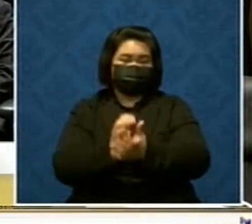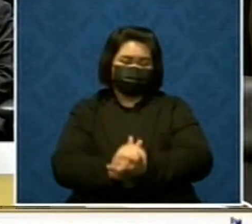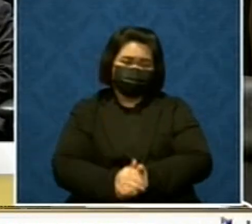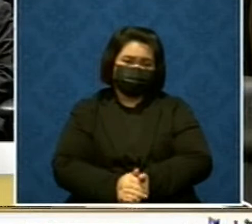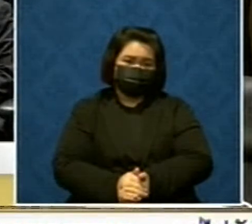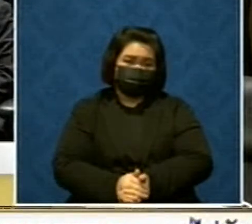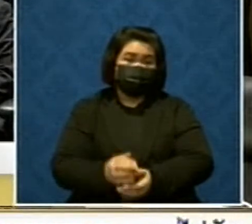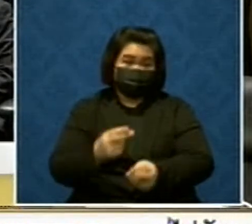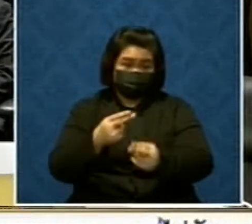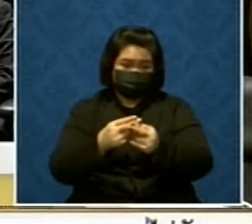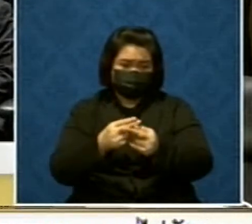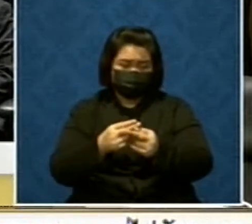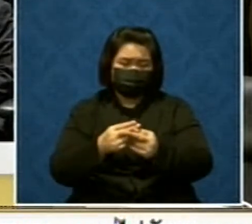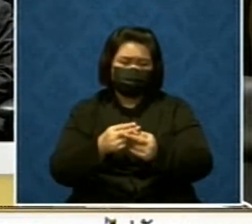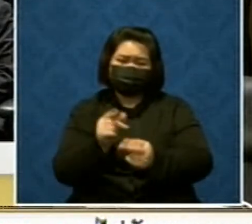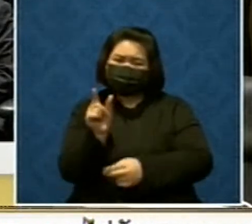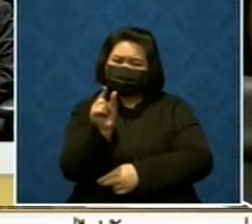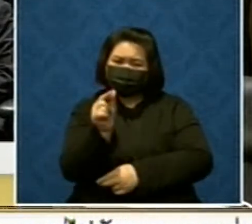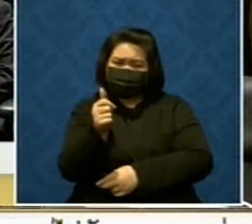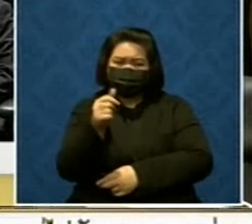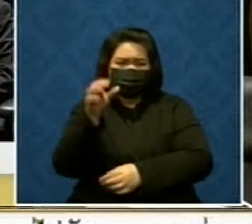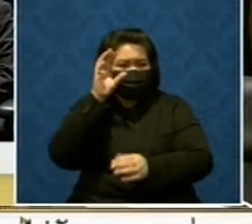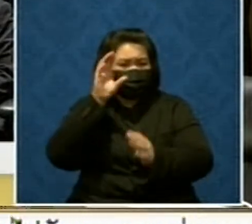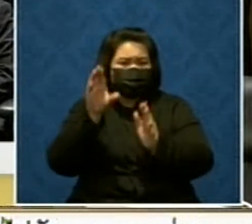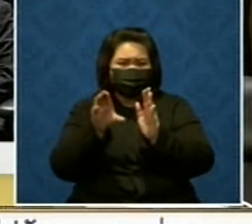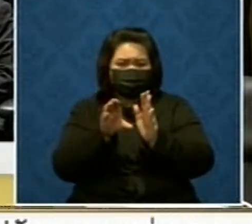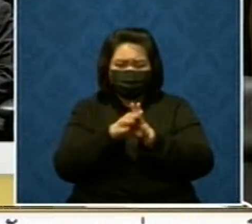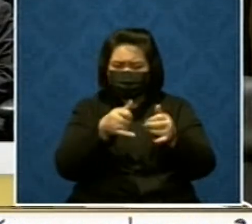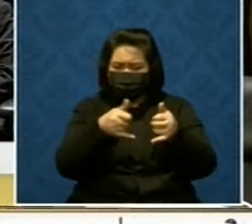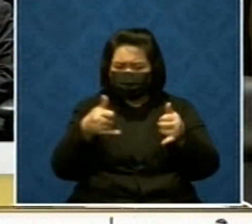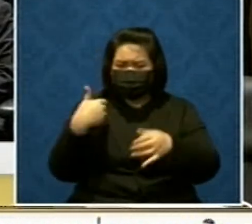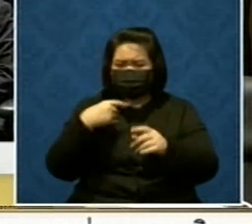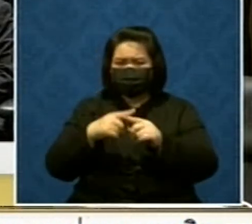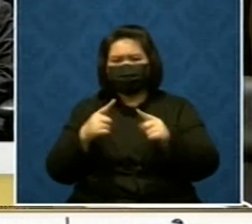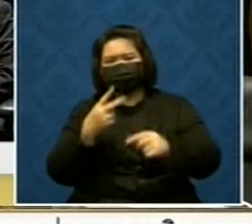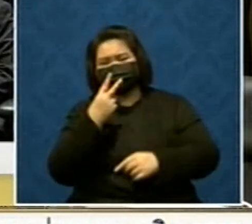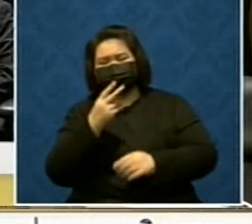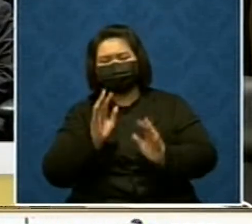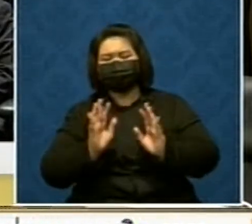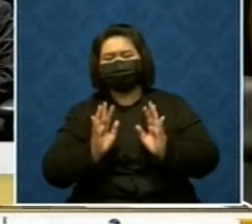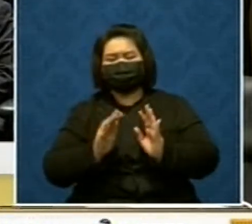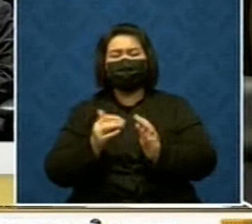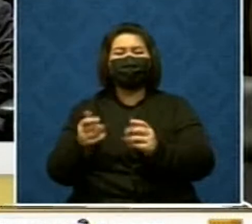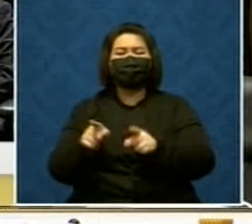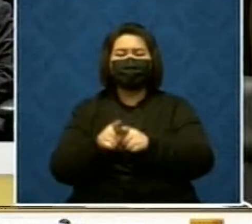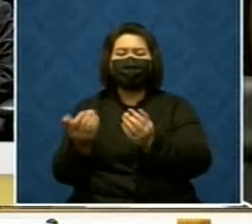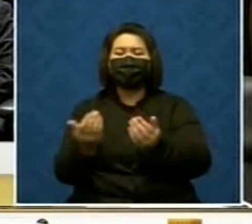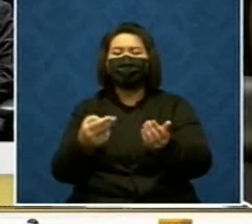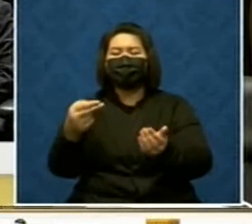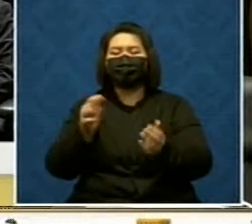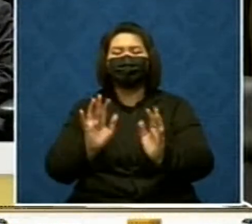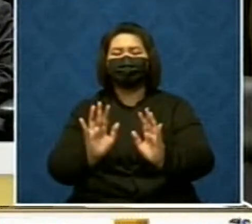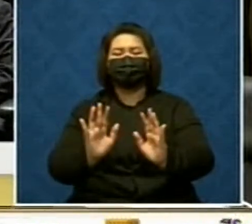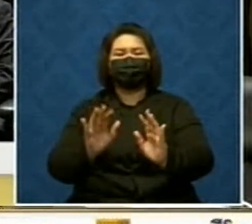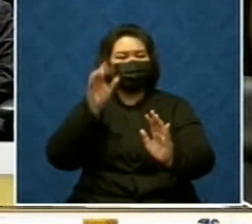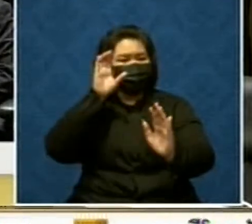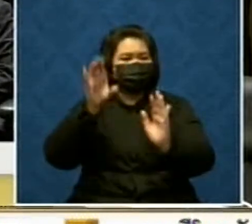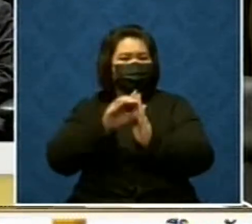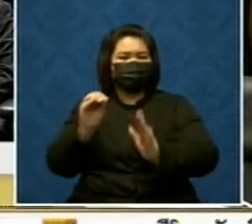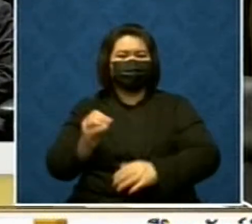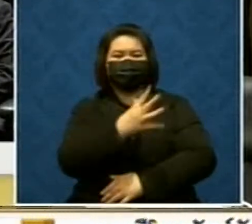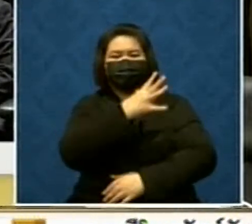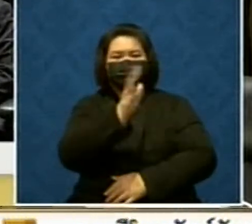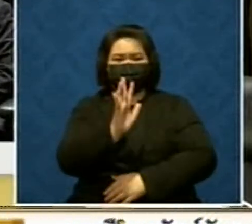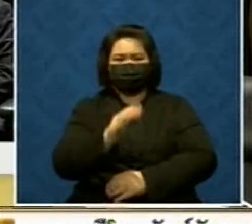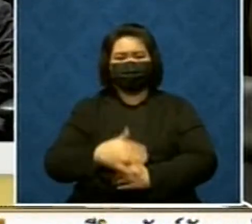ผมเอ่ยชื่อได้นิดหน่อยไม่ผมมีภาพหมดแต่ผมเห็นว่าเป็นเด็กๆรุ่นลูกผมไม่เอาภาพมาให้ดูค